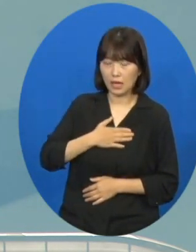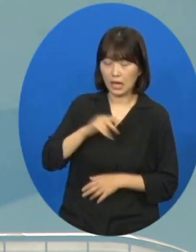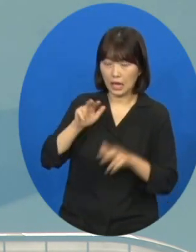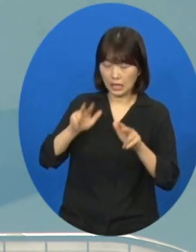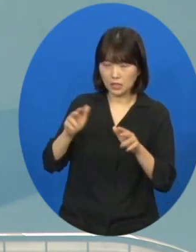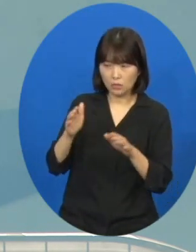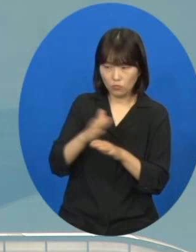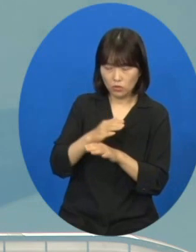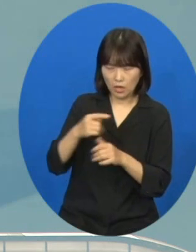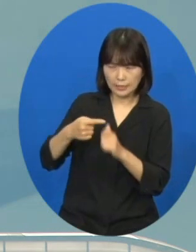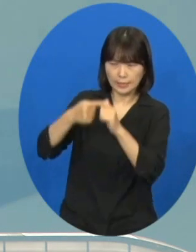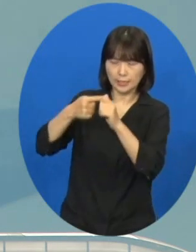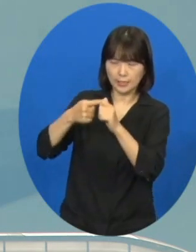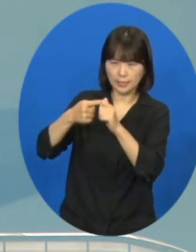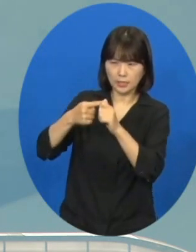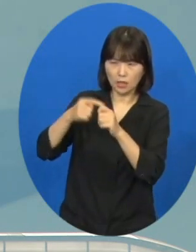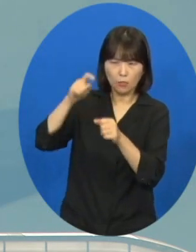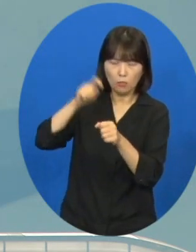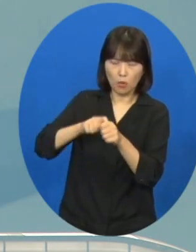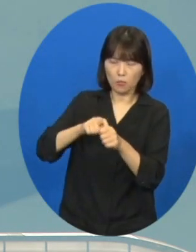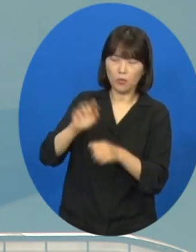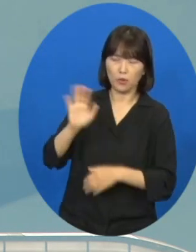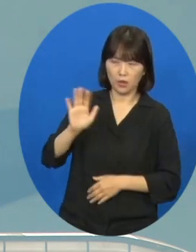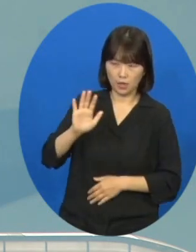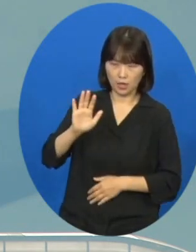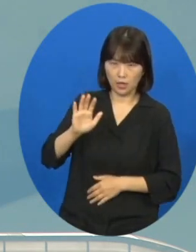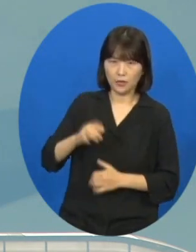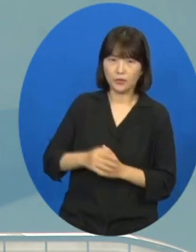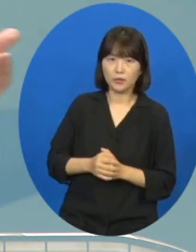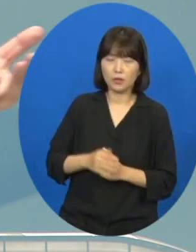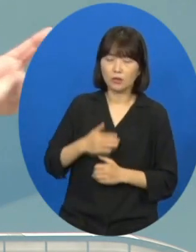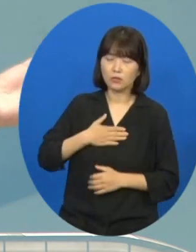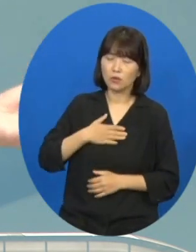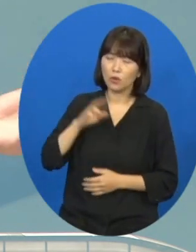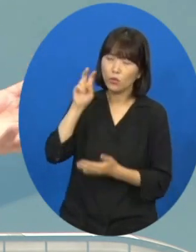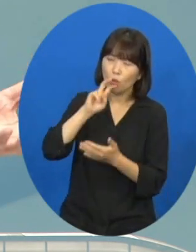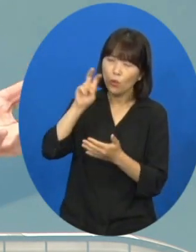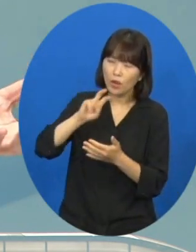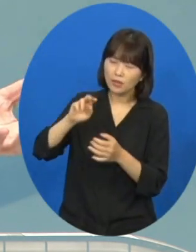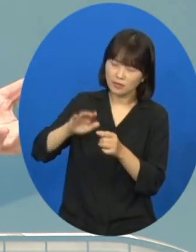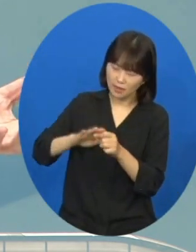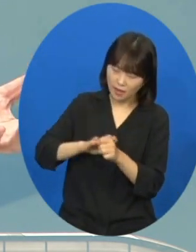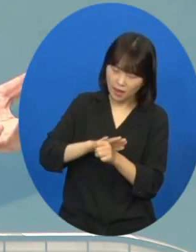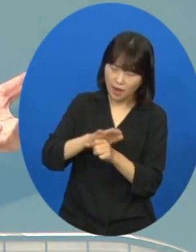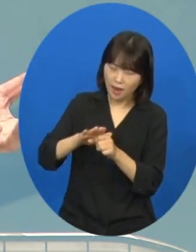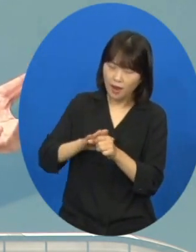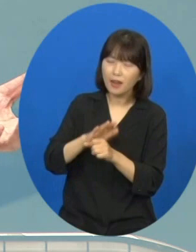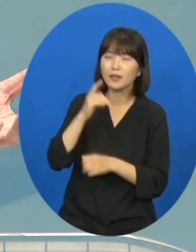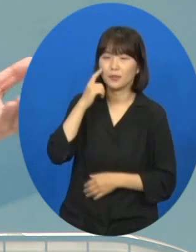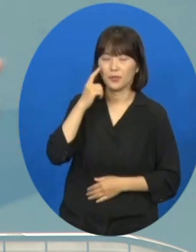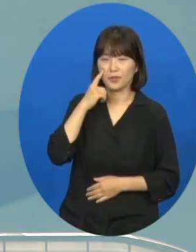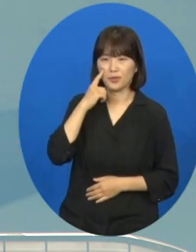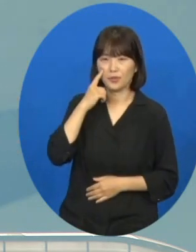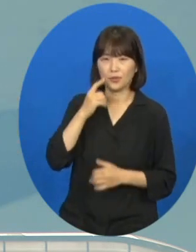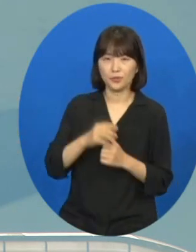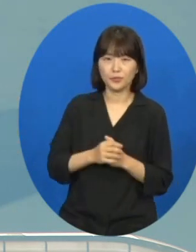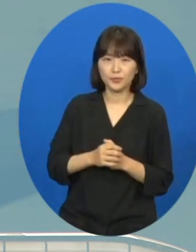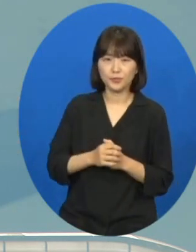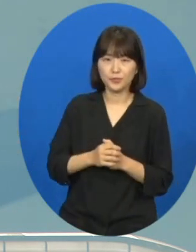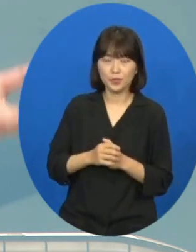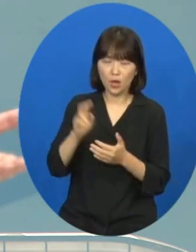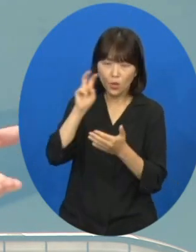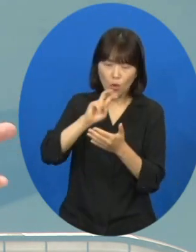이제부터는 1등 하려고 노래 안 할게요. 정말 저는 노래하는 걸 사랑할게요. 정말